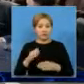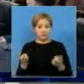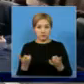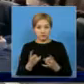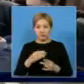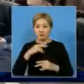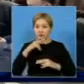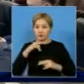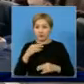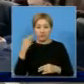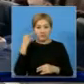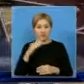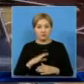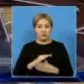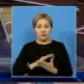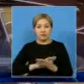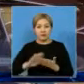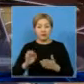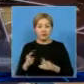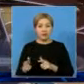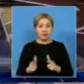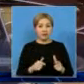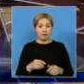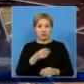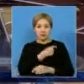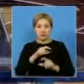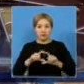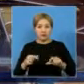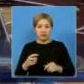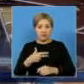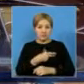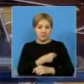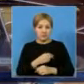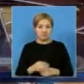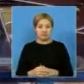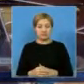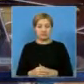необходимо обратить внимание на качественную санитарную обработку, подготовки прививочных пунктов вакцинации.